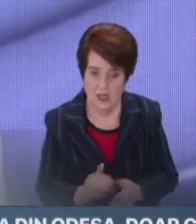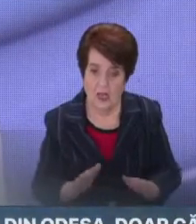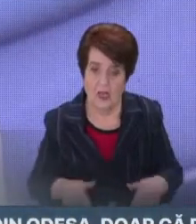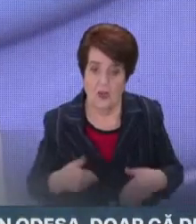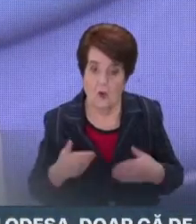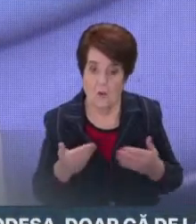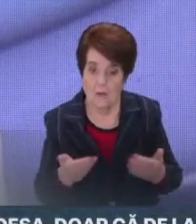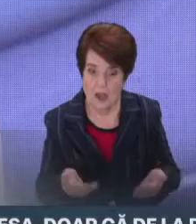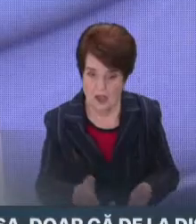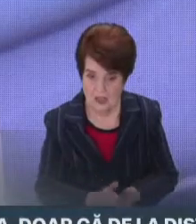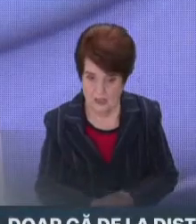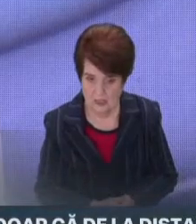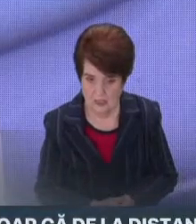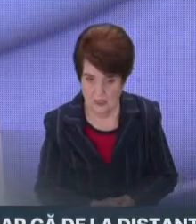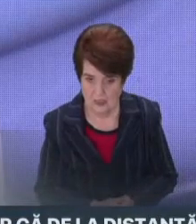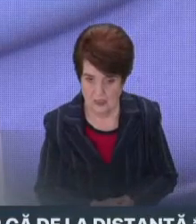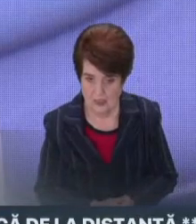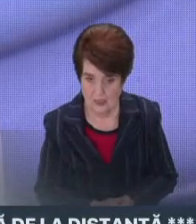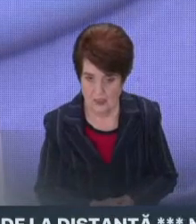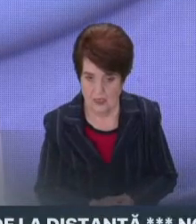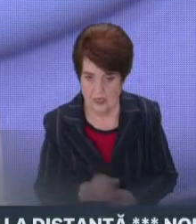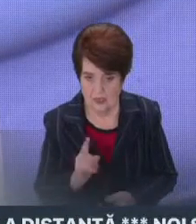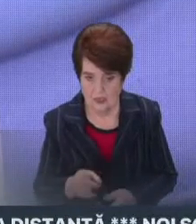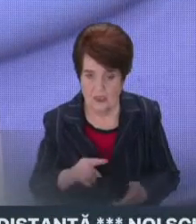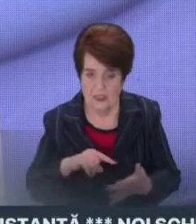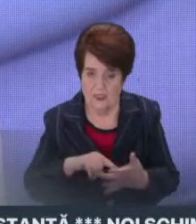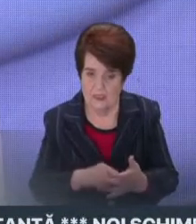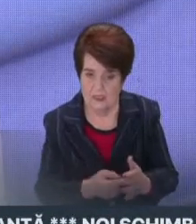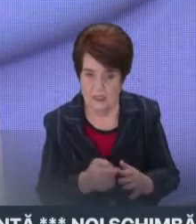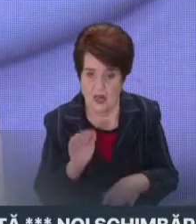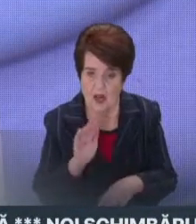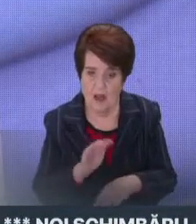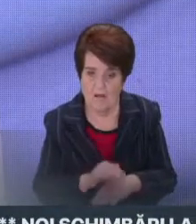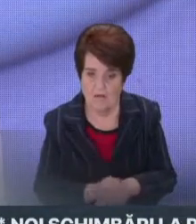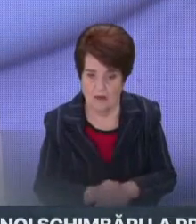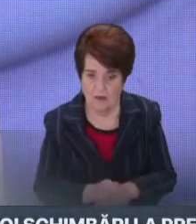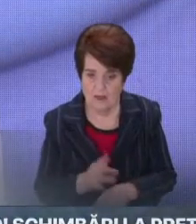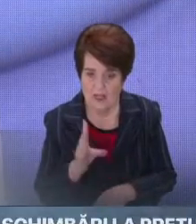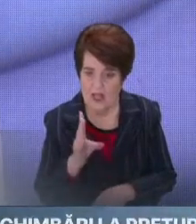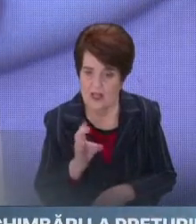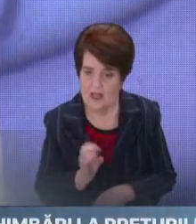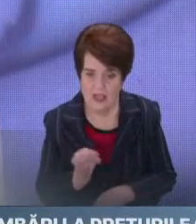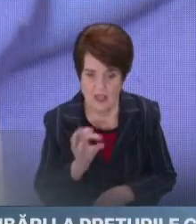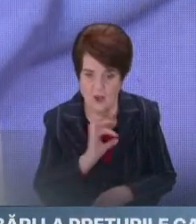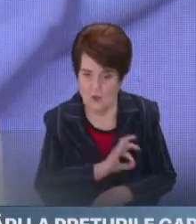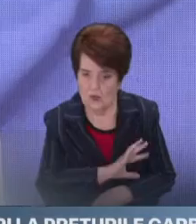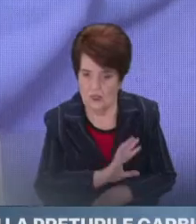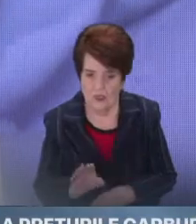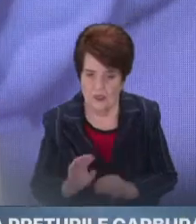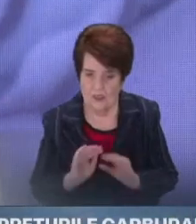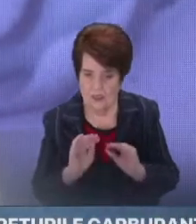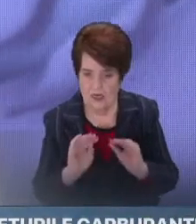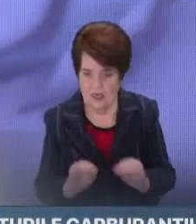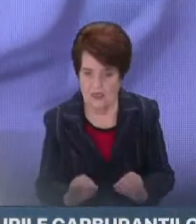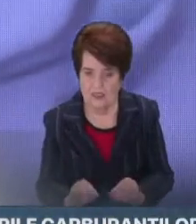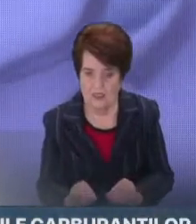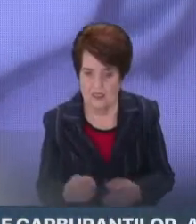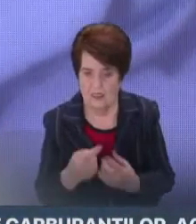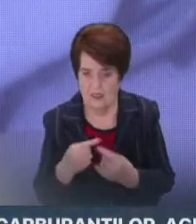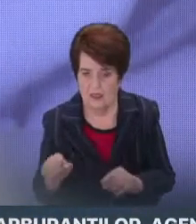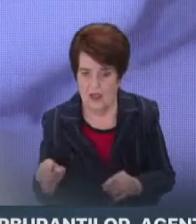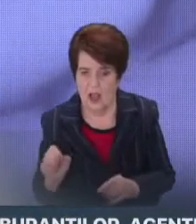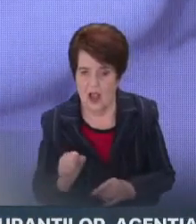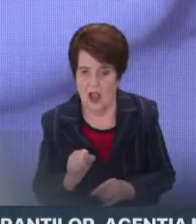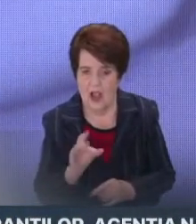recomandă și insistă asupra faptului neutilizării instalațiilor artizanale. Deci